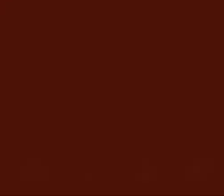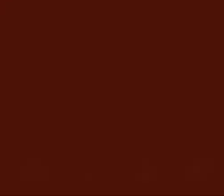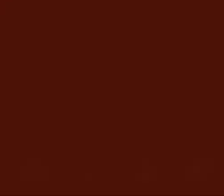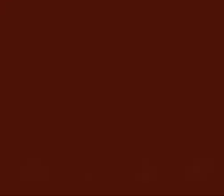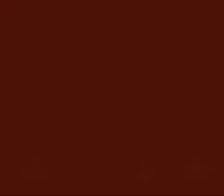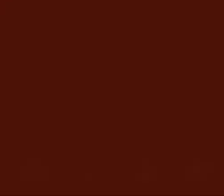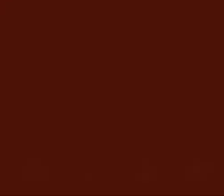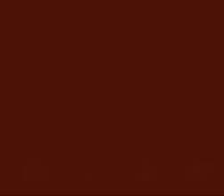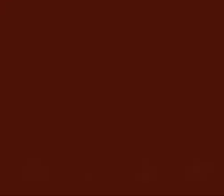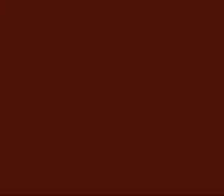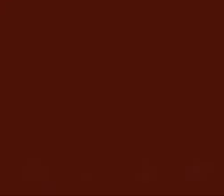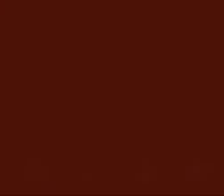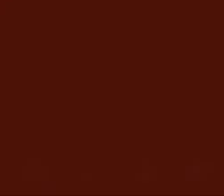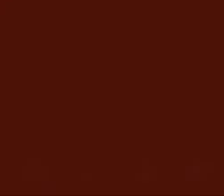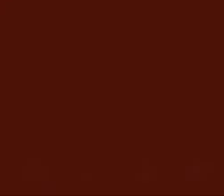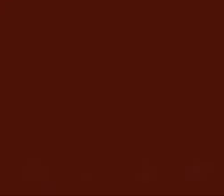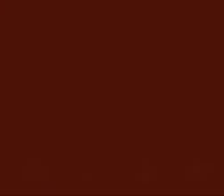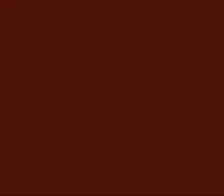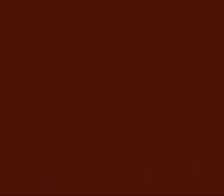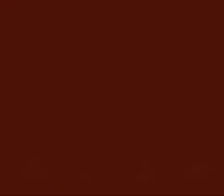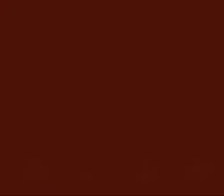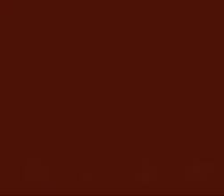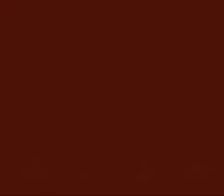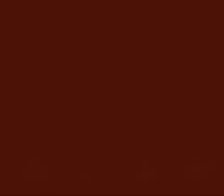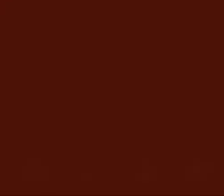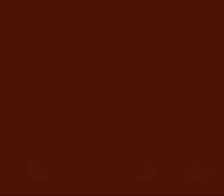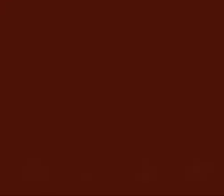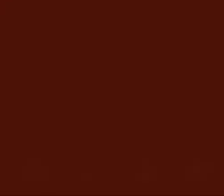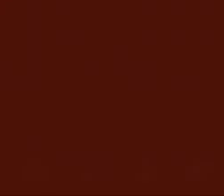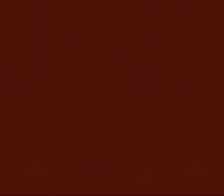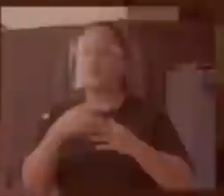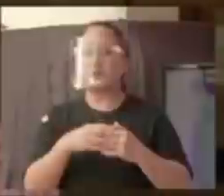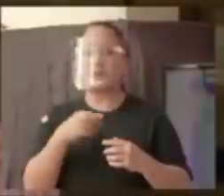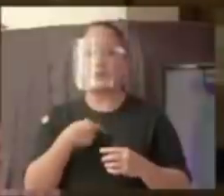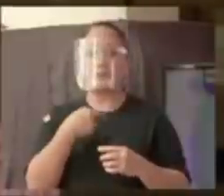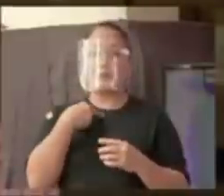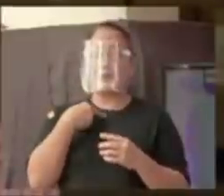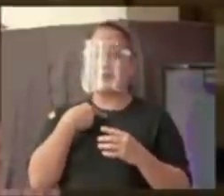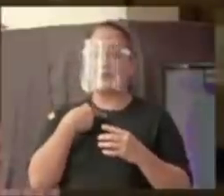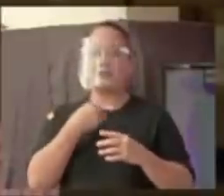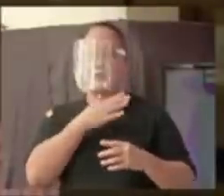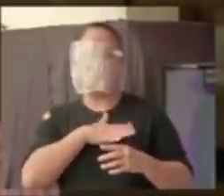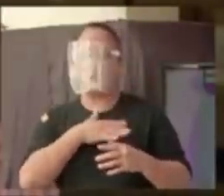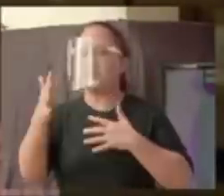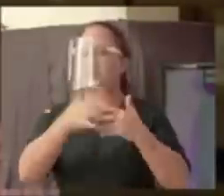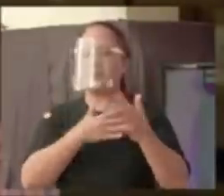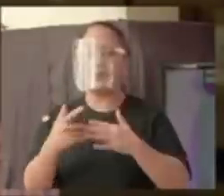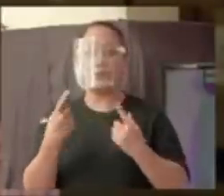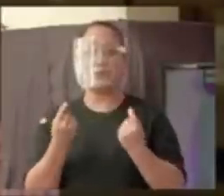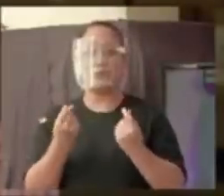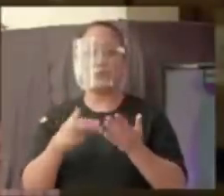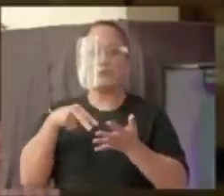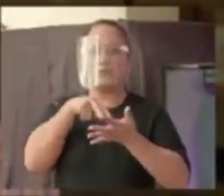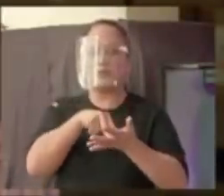West Philippine Sea o sa mga tiwaling kontrata, di baleng siya ang gipitin o masaktan. Basta titindig siya